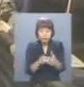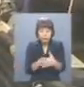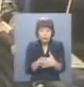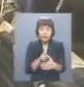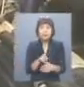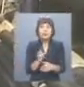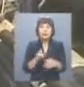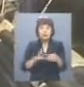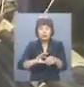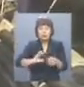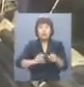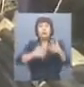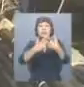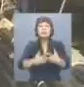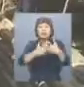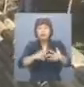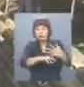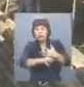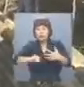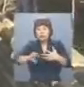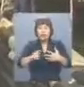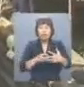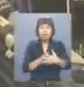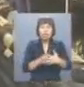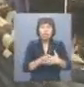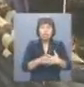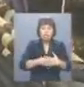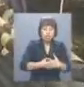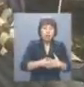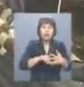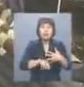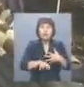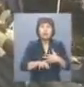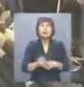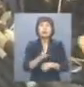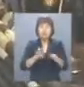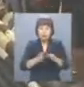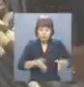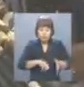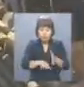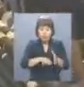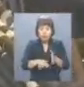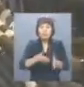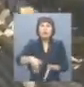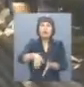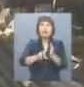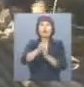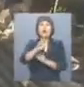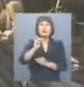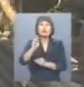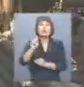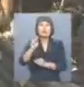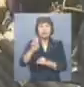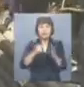น้ำทำให้ขยะนี่ไปติดเครื่องแล้วลงสู่คลองราชมนตรีช้าลงตอนนี้ก็เลยลงเลือก